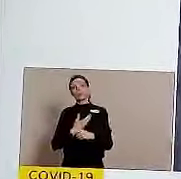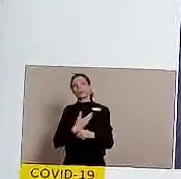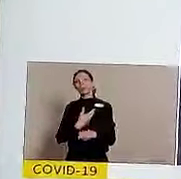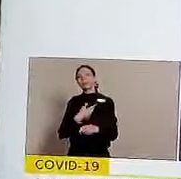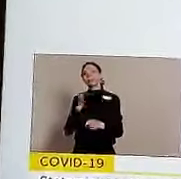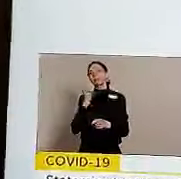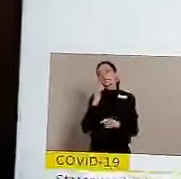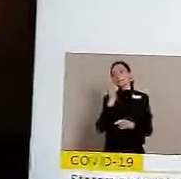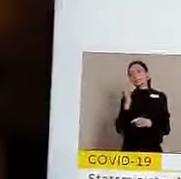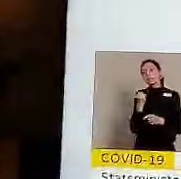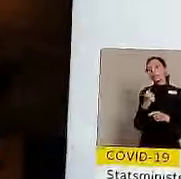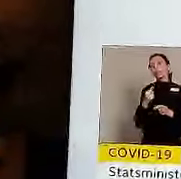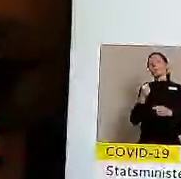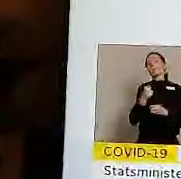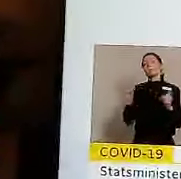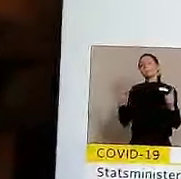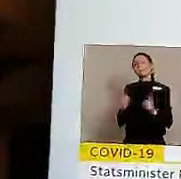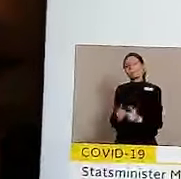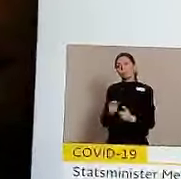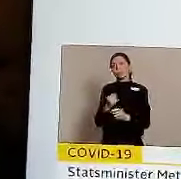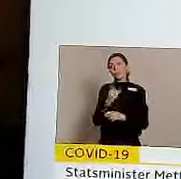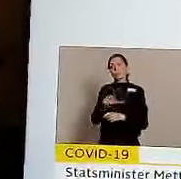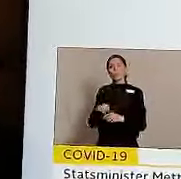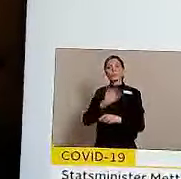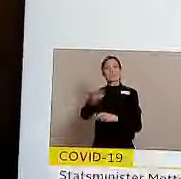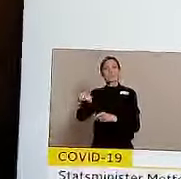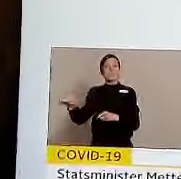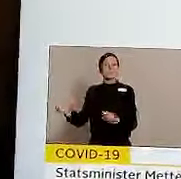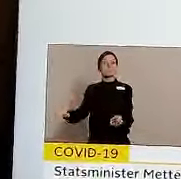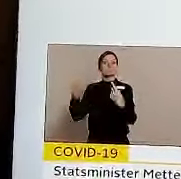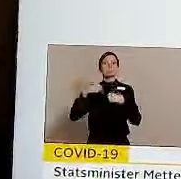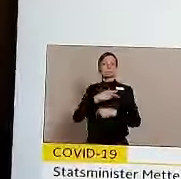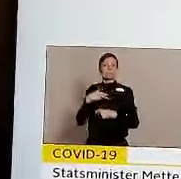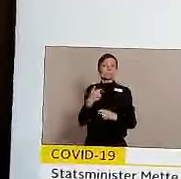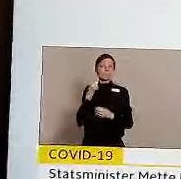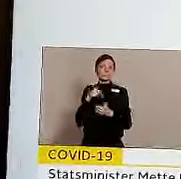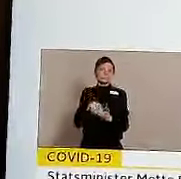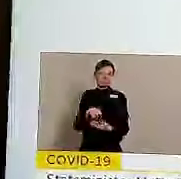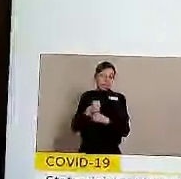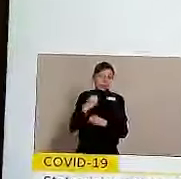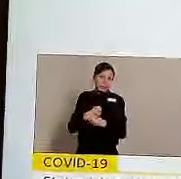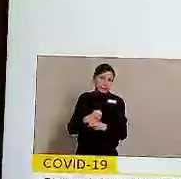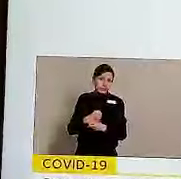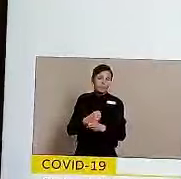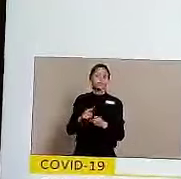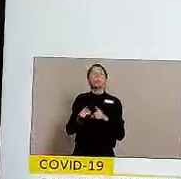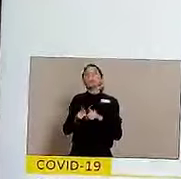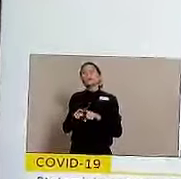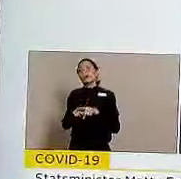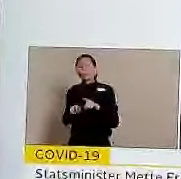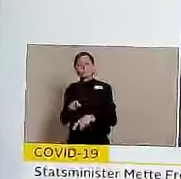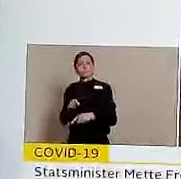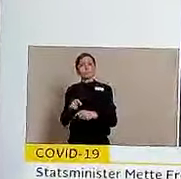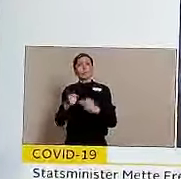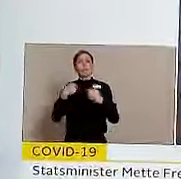إلى اللغة العربية من قبل مراسلونا وبالتعاون مع ملتقى مركز الفلسطيني الإعلامي